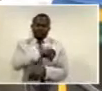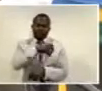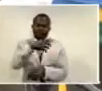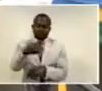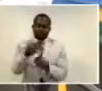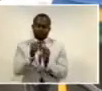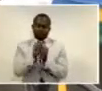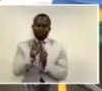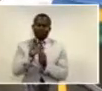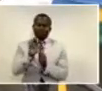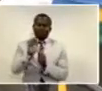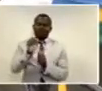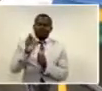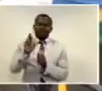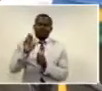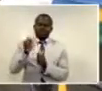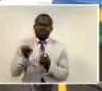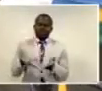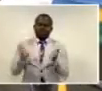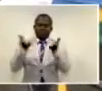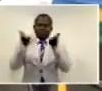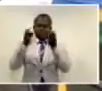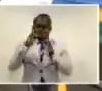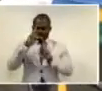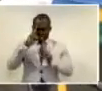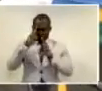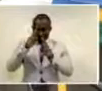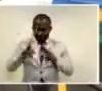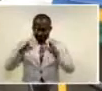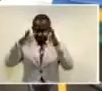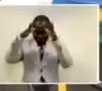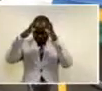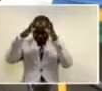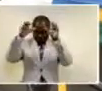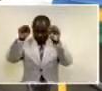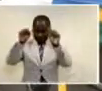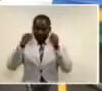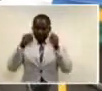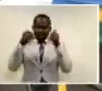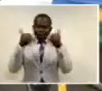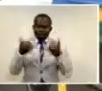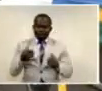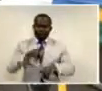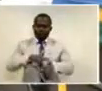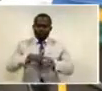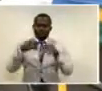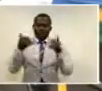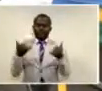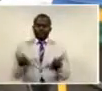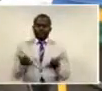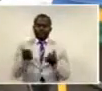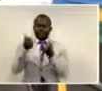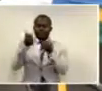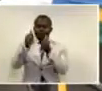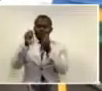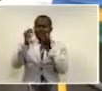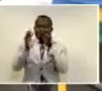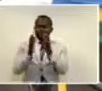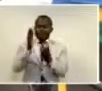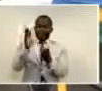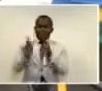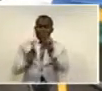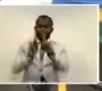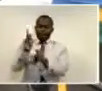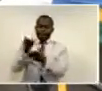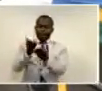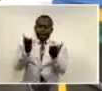Rutsiro izamuke. Nyakubahwa Perezida wa Repubulika rero uyu mwanya aba baturage barabategereje ngo